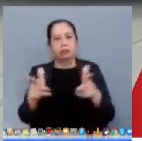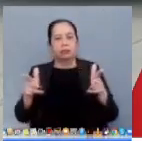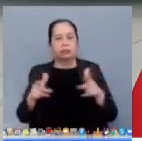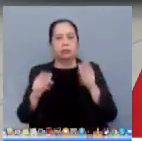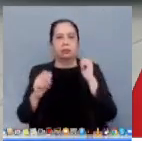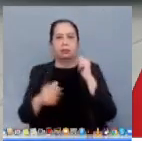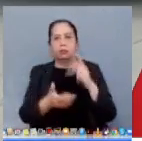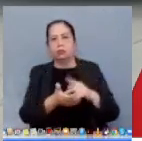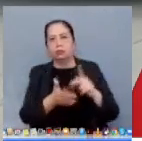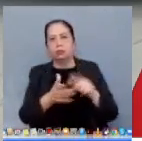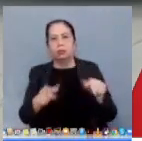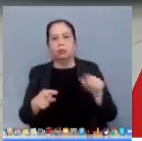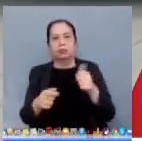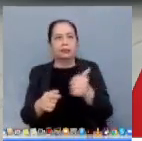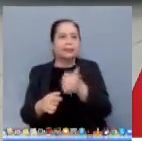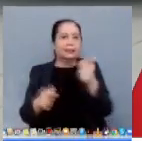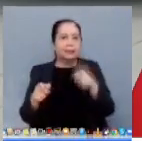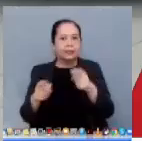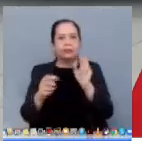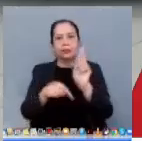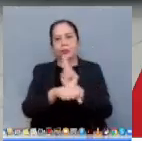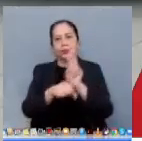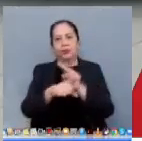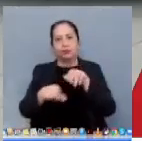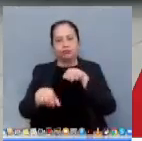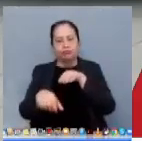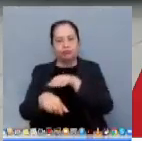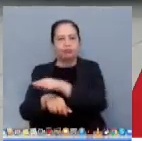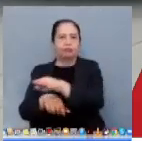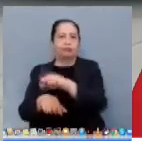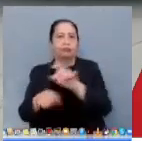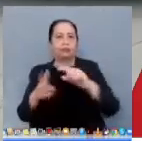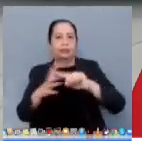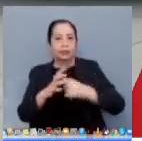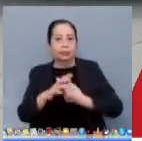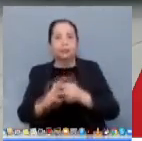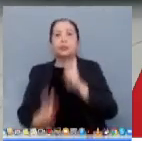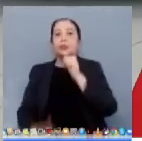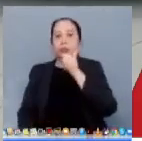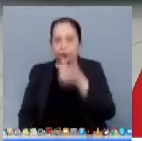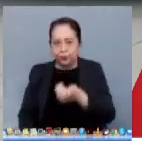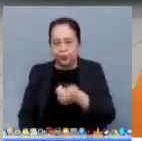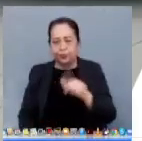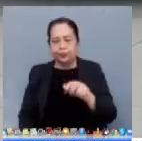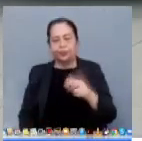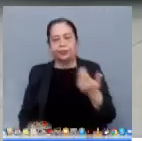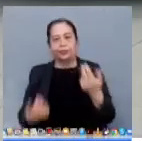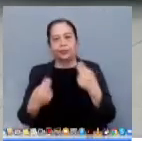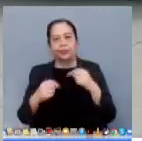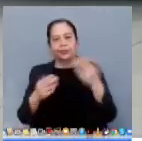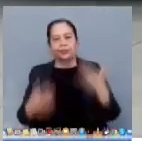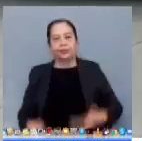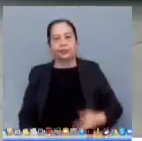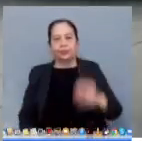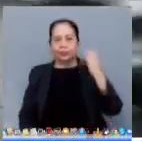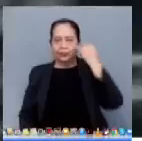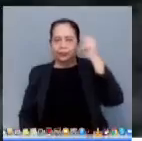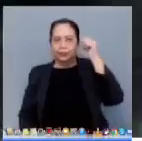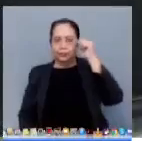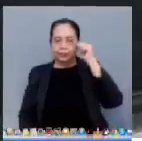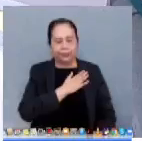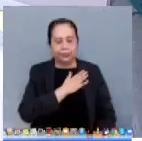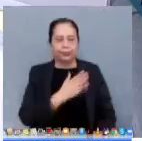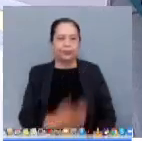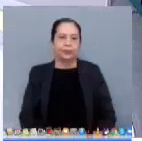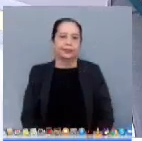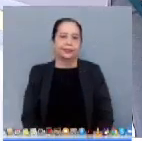yung mga alternatibong ruta na gagamitin ng mga motorista simula bukas. Yan muna unang balita mula rito sa Quezon City. Ako po si James Agustin, buong puso para sa